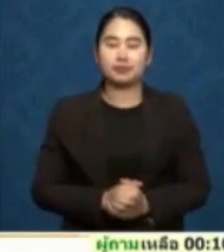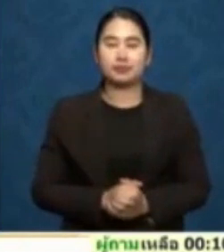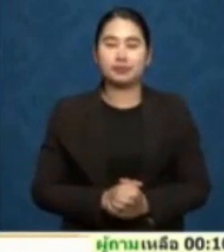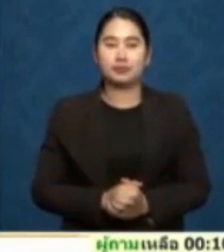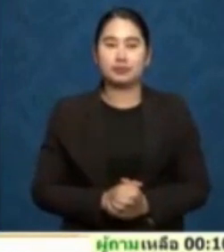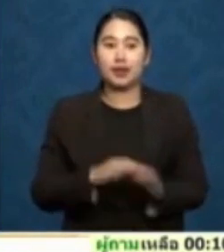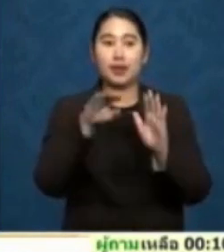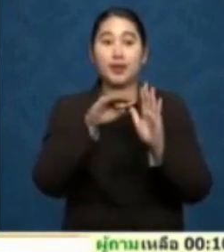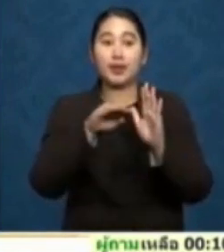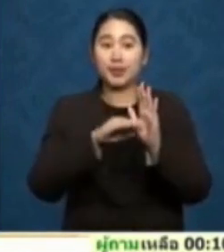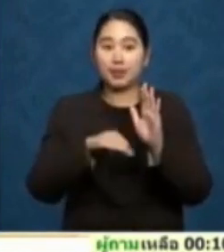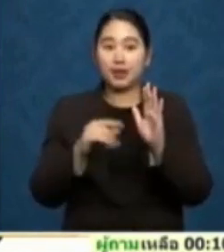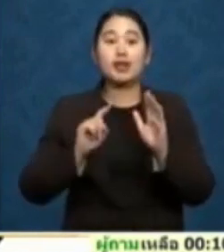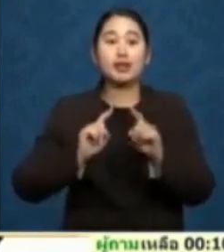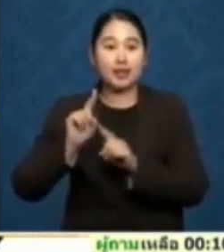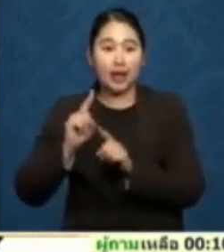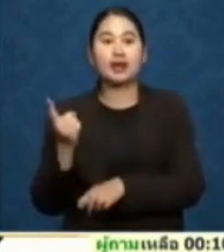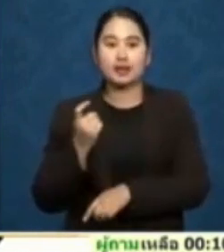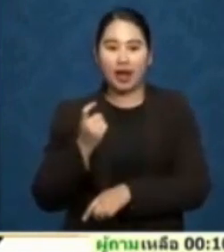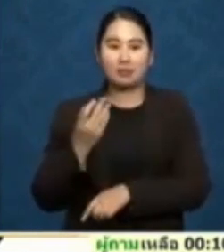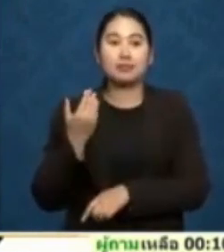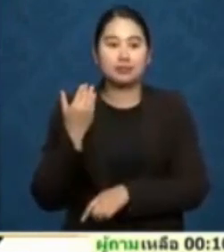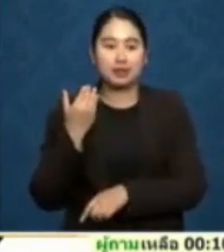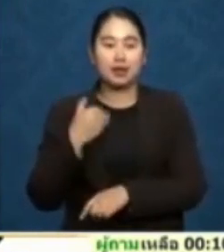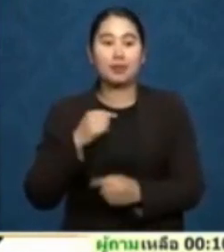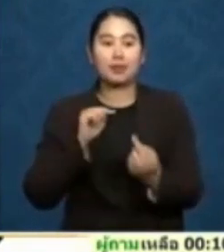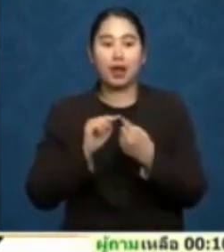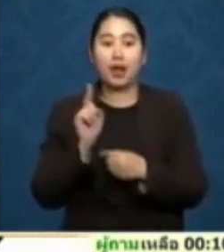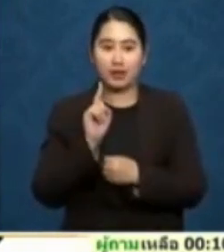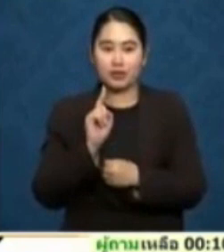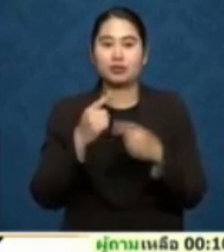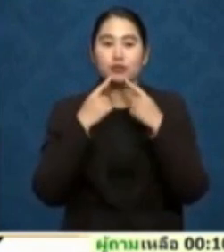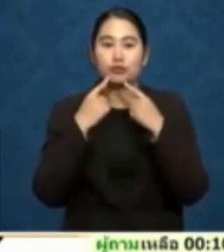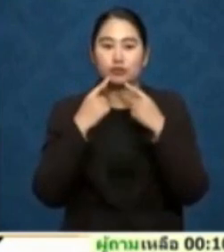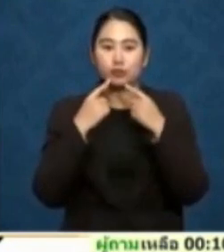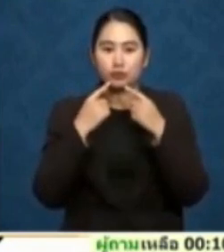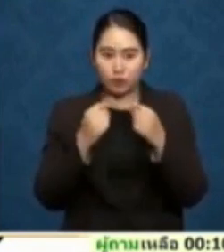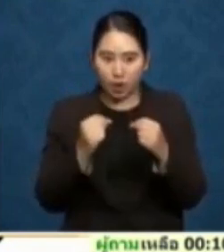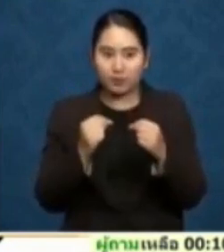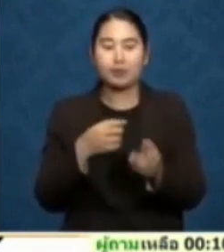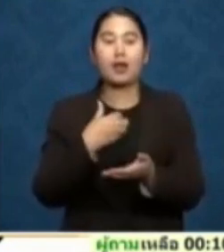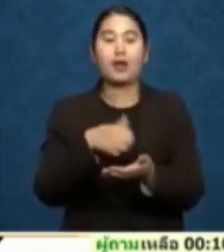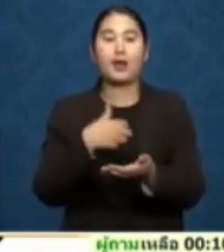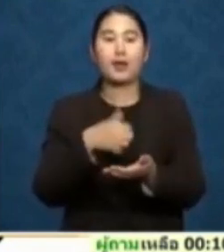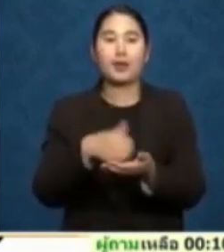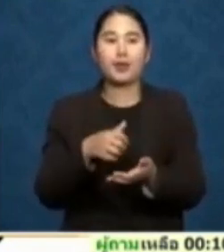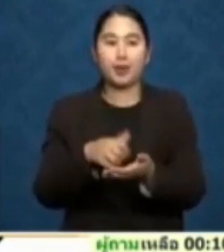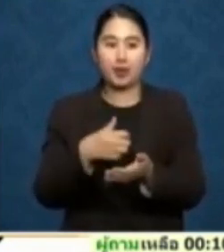คำถามข้อที่1ของท่านสมาชิกผู้ทรงเกียรติผมก็ขออนุญาตและได้รวบรวมประเด็น